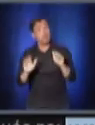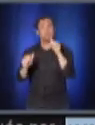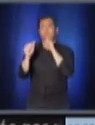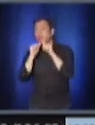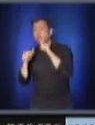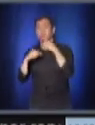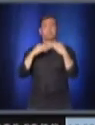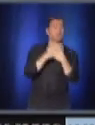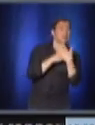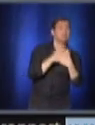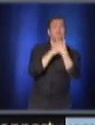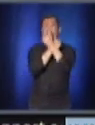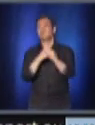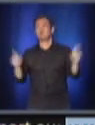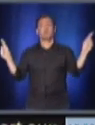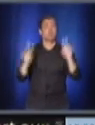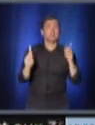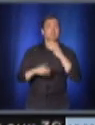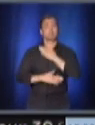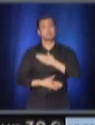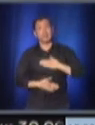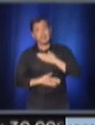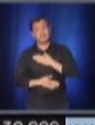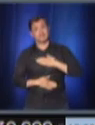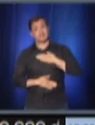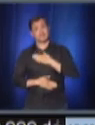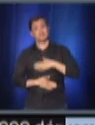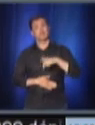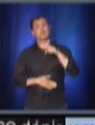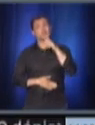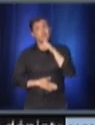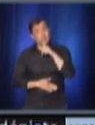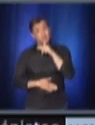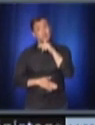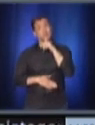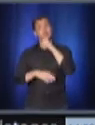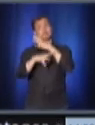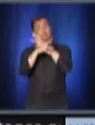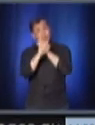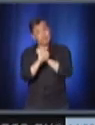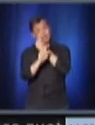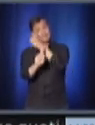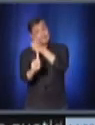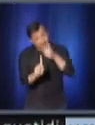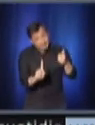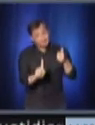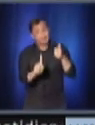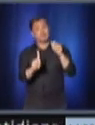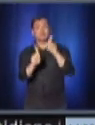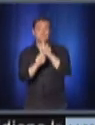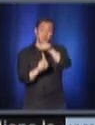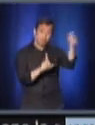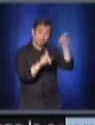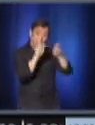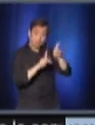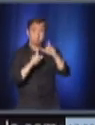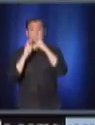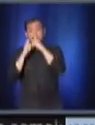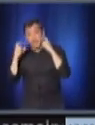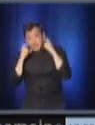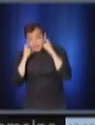Et j'aimerais que ceux qui veulent être protégés puissent s'exprimer en portant le masque. Parce que le fait de porter un